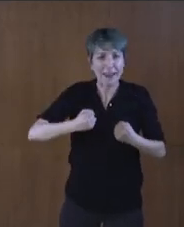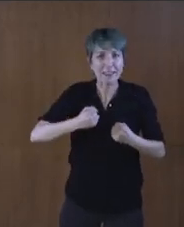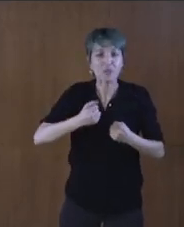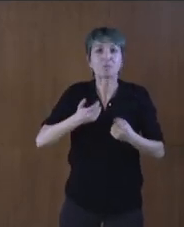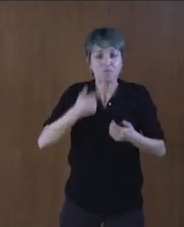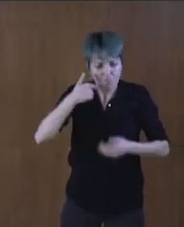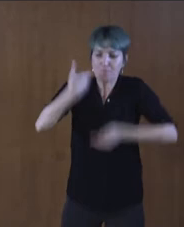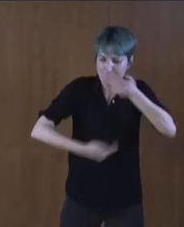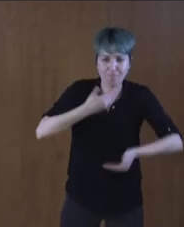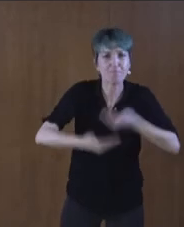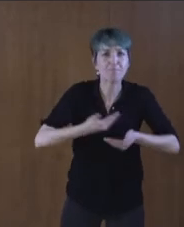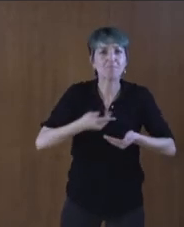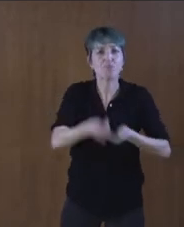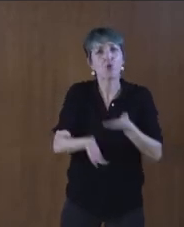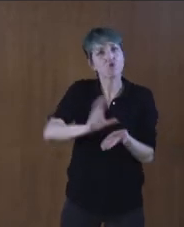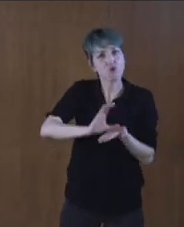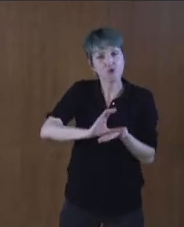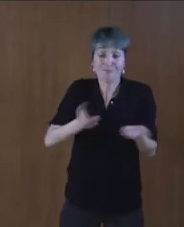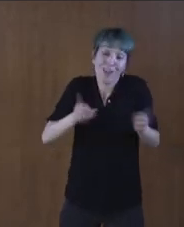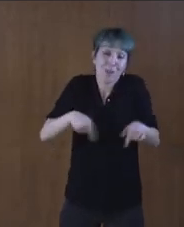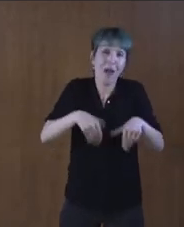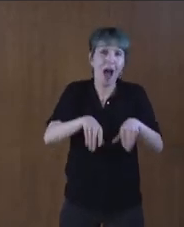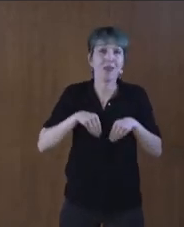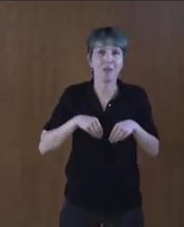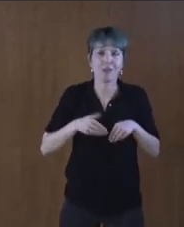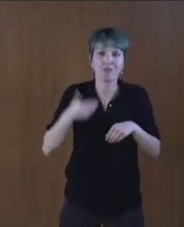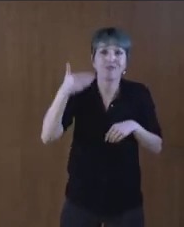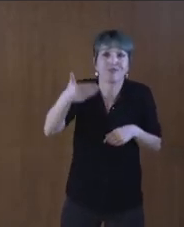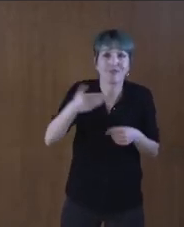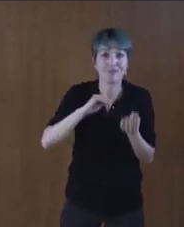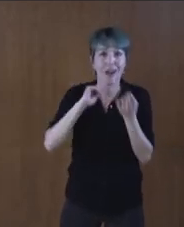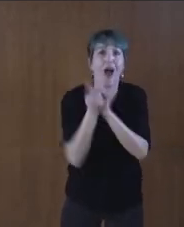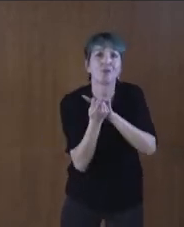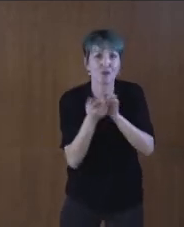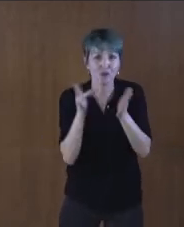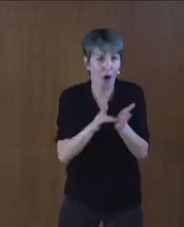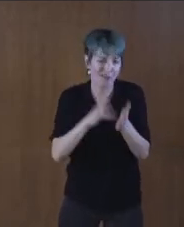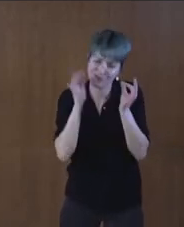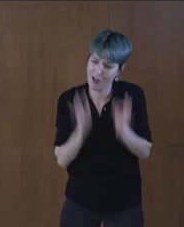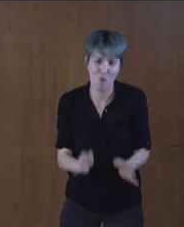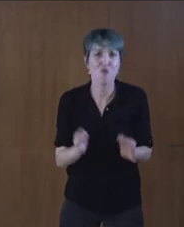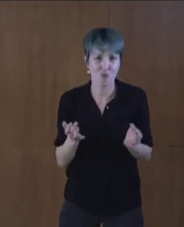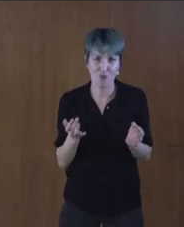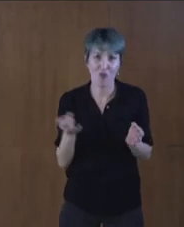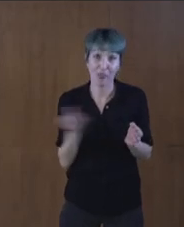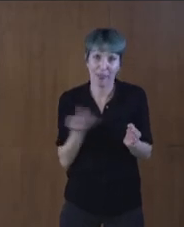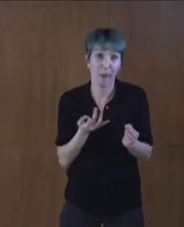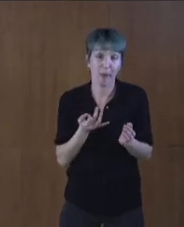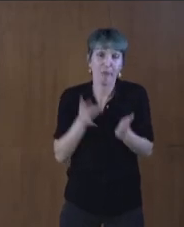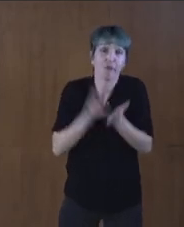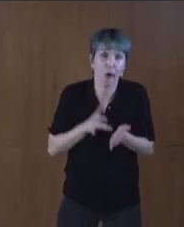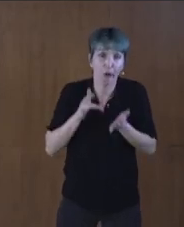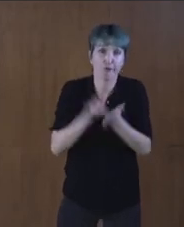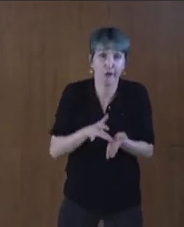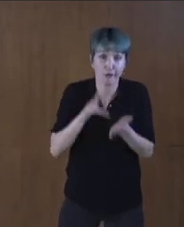aquest curs i acceptar els canvis de pista que probablement haurem d'anar fent de tant en